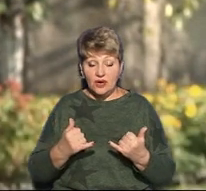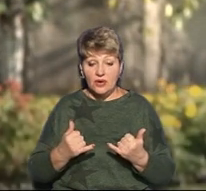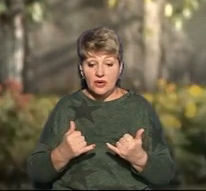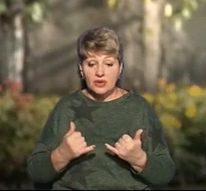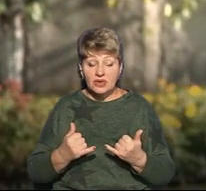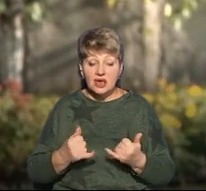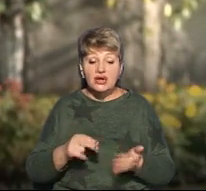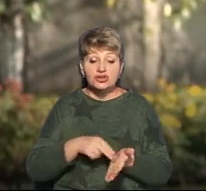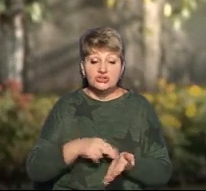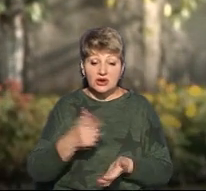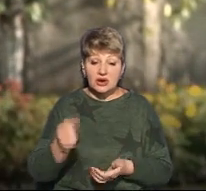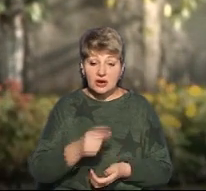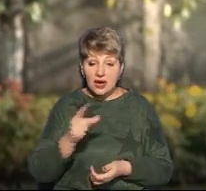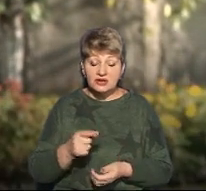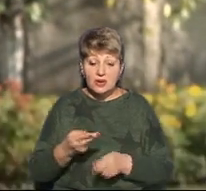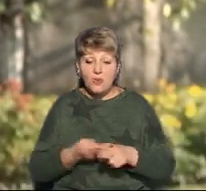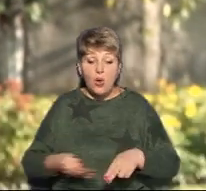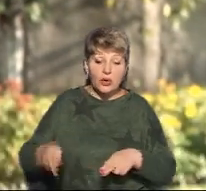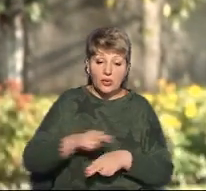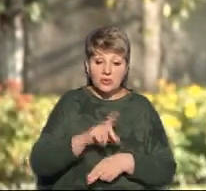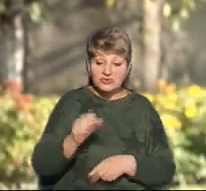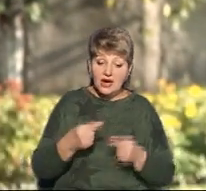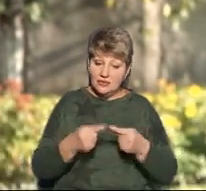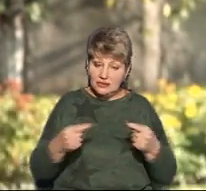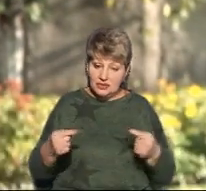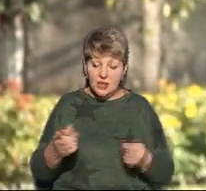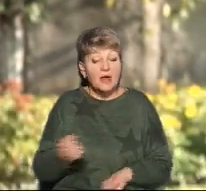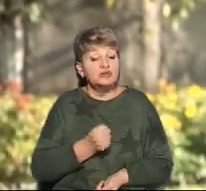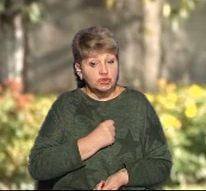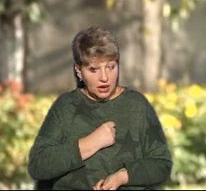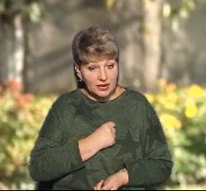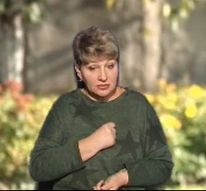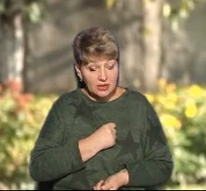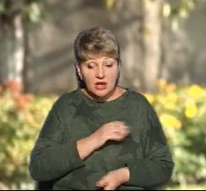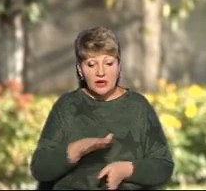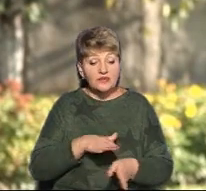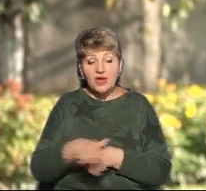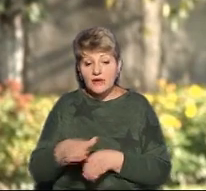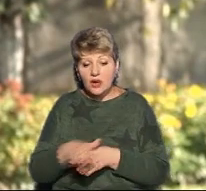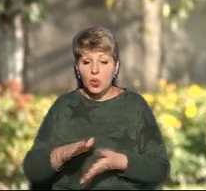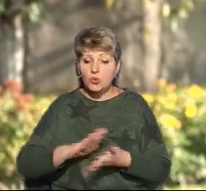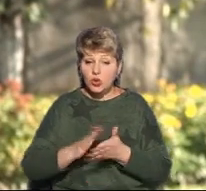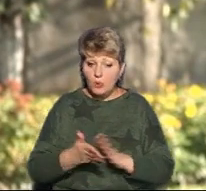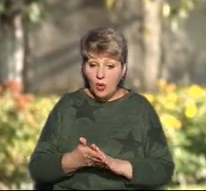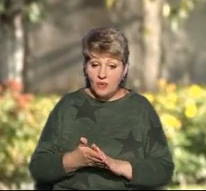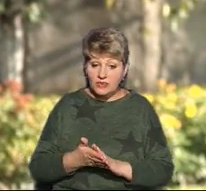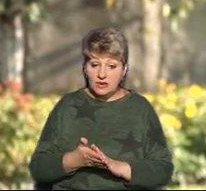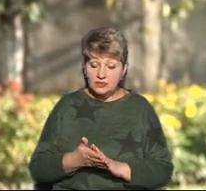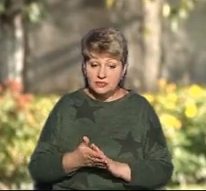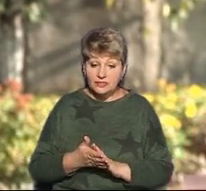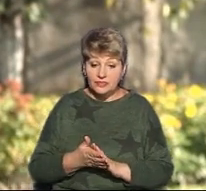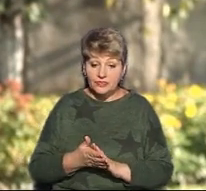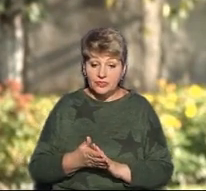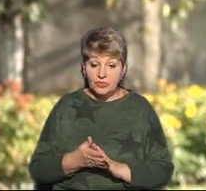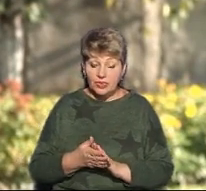«Черкасигаз» за певні там речі. От. На превеликий жаль, не виконані там певні домовленості з Сергієм